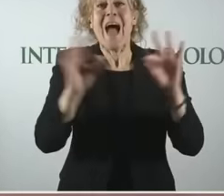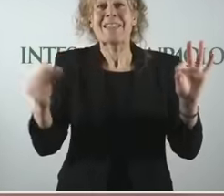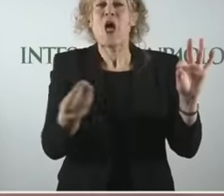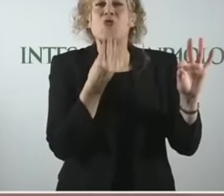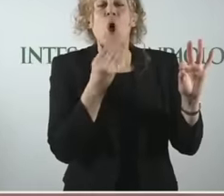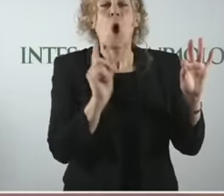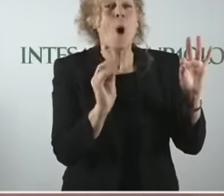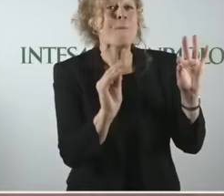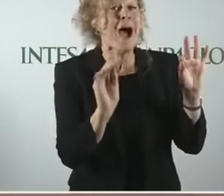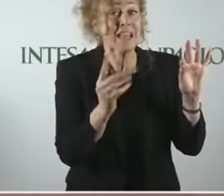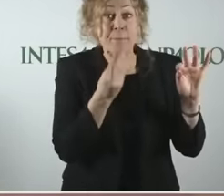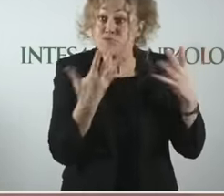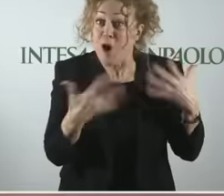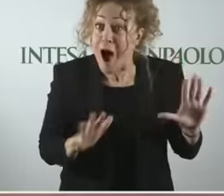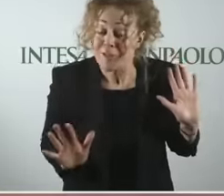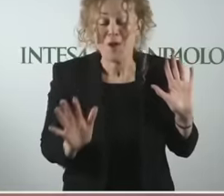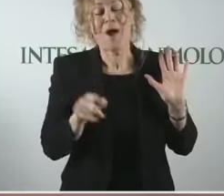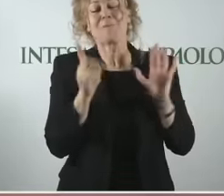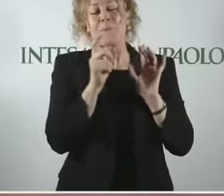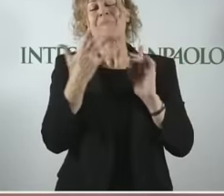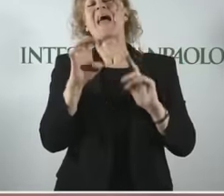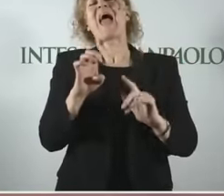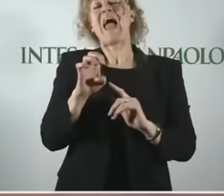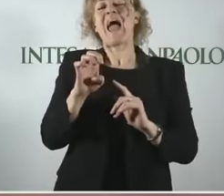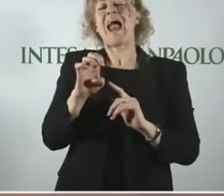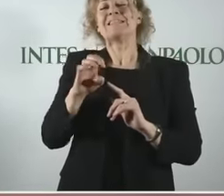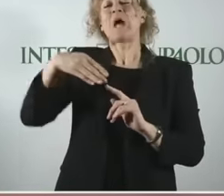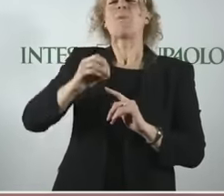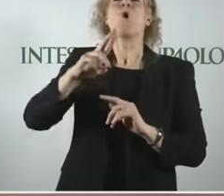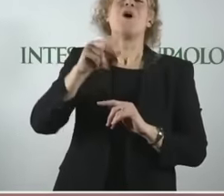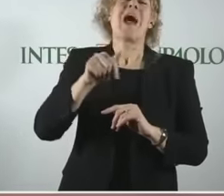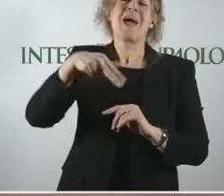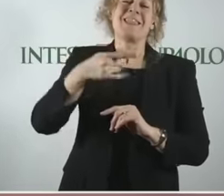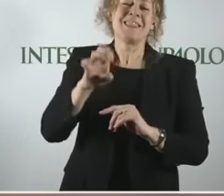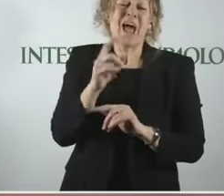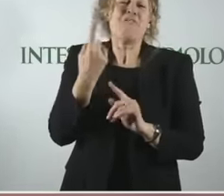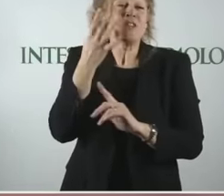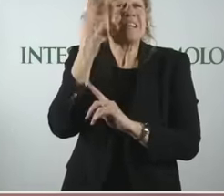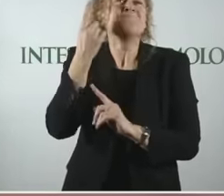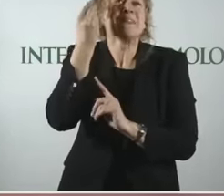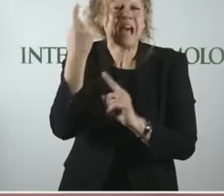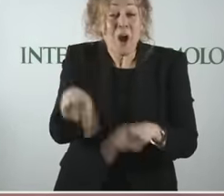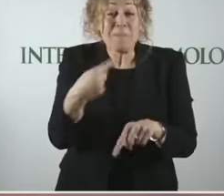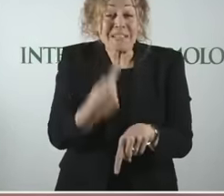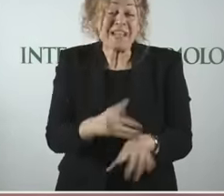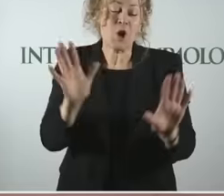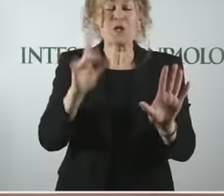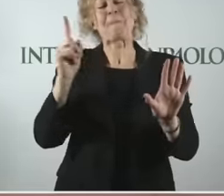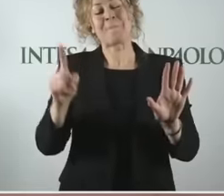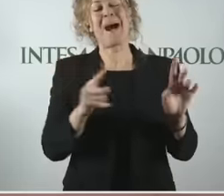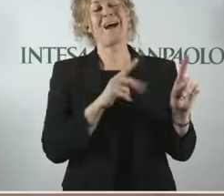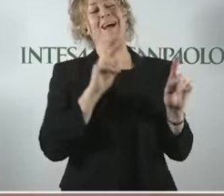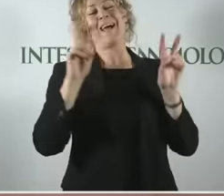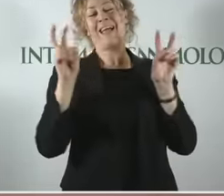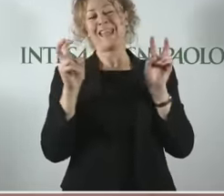sorante non so so se intendevo una cosa del genere ma come vedi qualcosa c'è Ecco Comunque sul tema dell'amore abbiamo